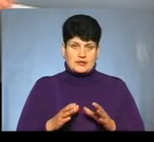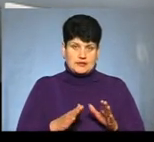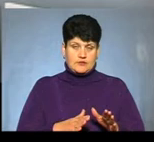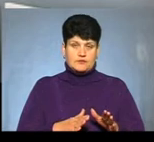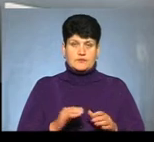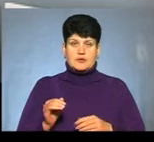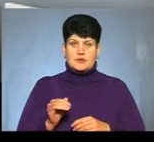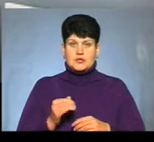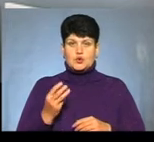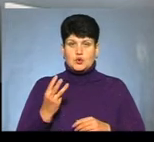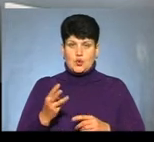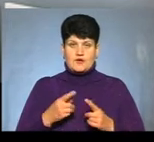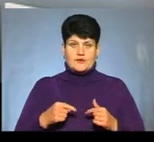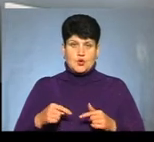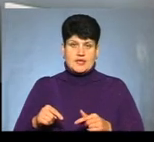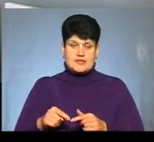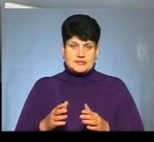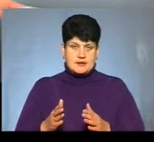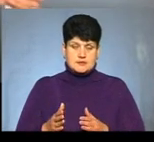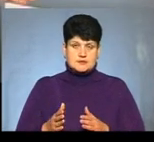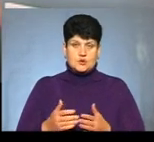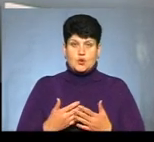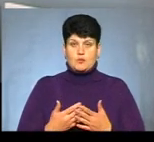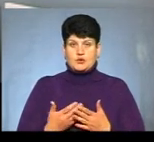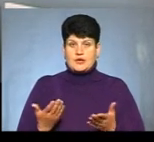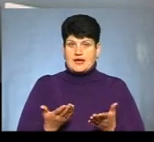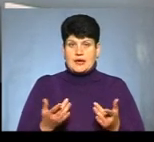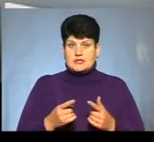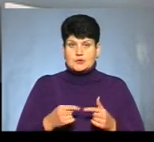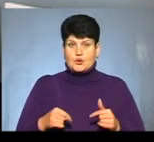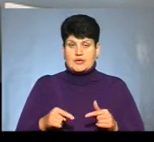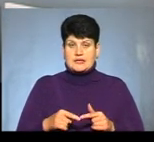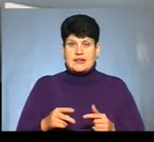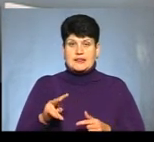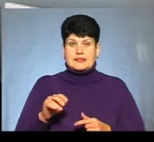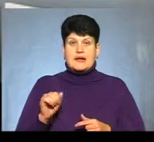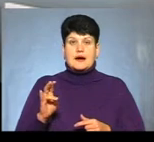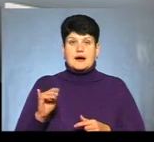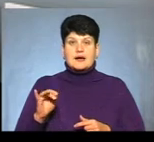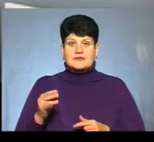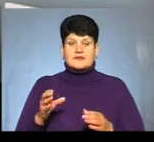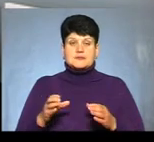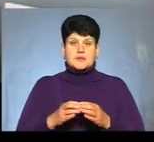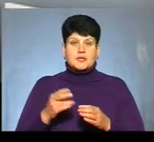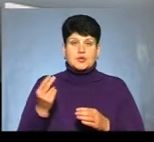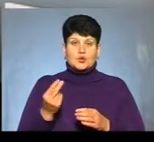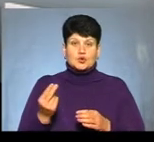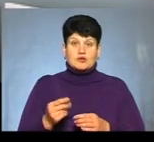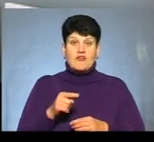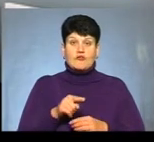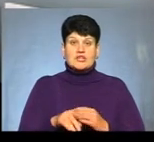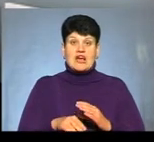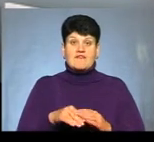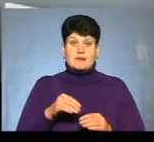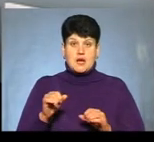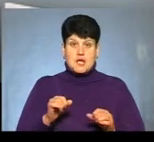з колективу. І троє від організацій. Тобто якась організація, Зланівець, там спілки